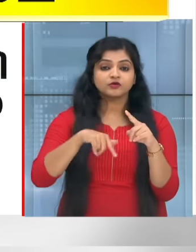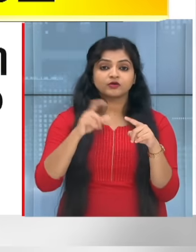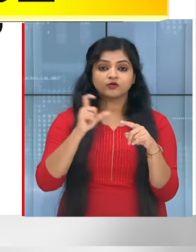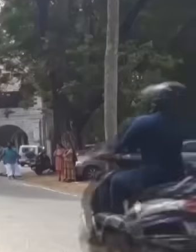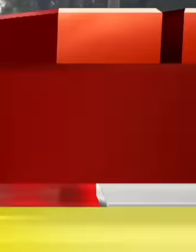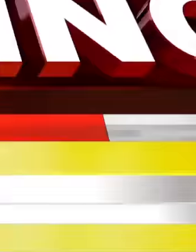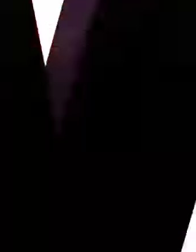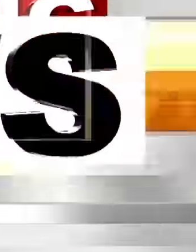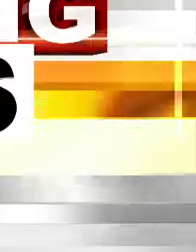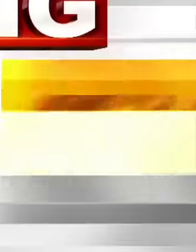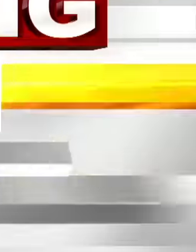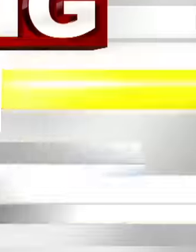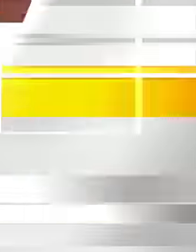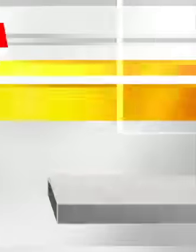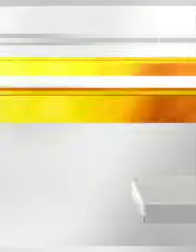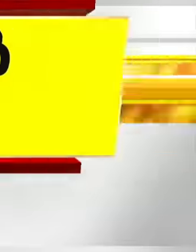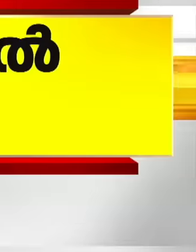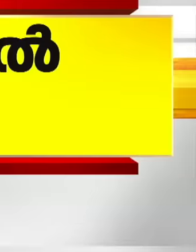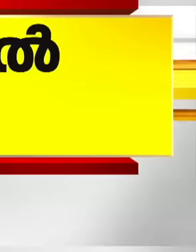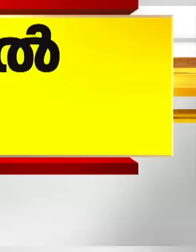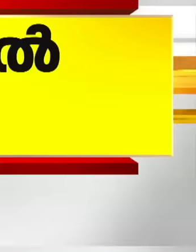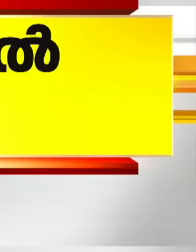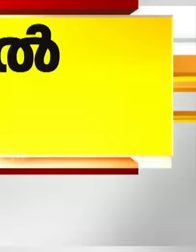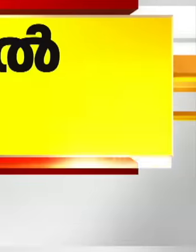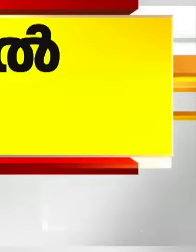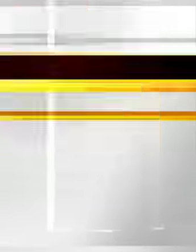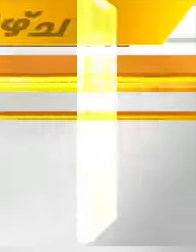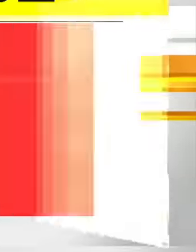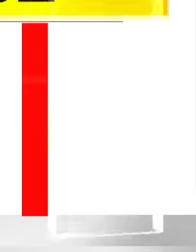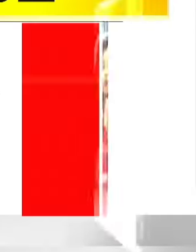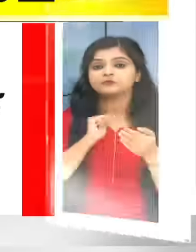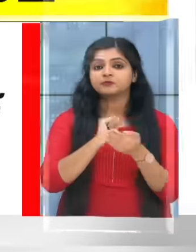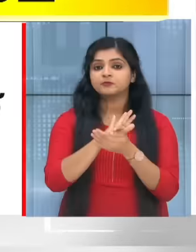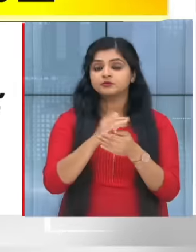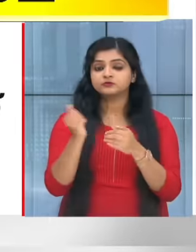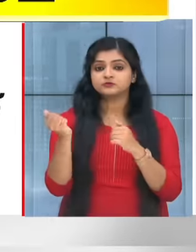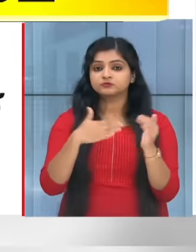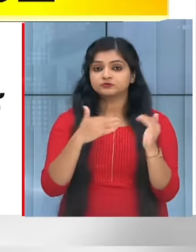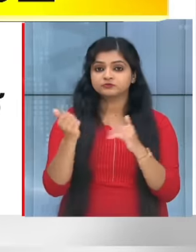പ്രണവ് പരീക്ഷാ സമയത്ത് ഇവർ ഫോണിലൂടെ സന്ദേശങ്ങൾ നൽകി